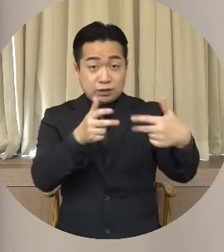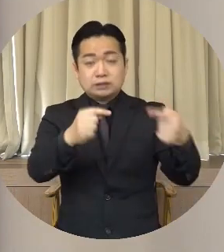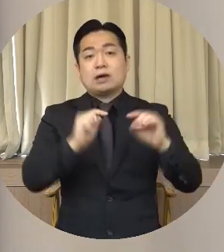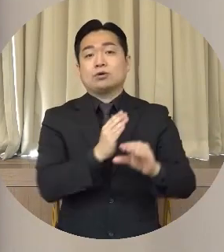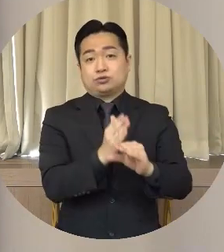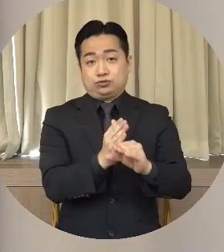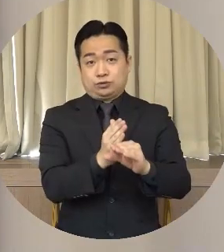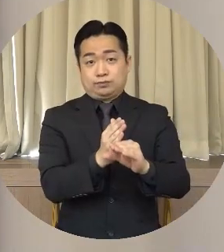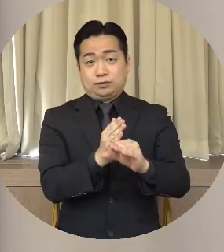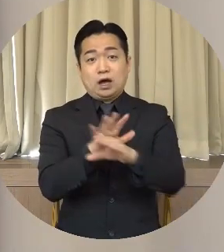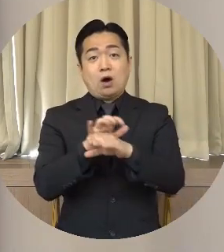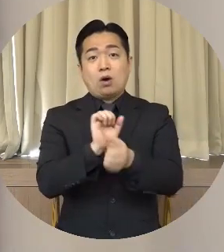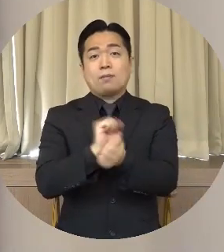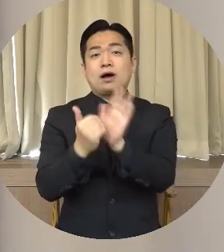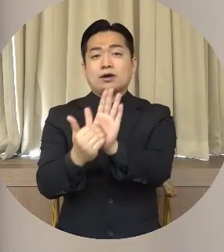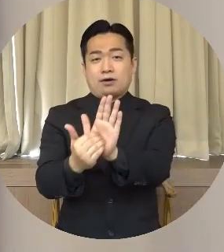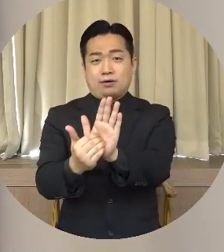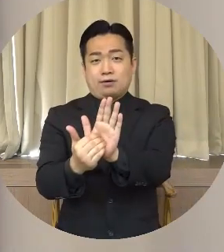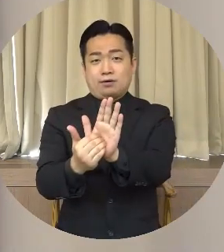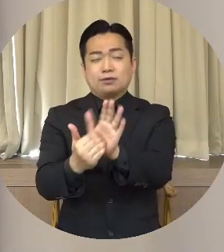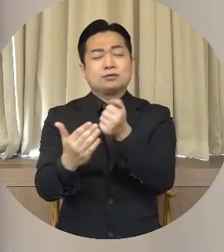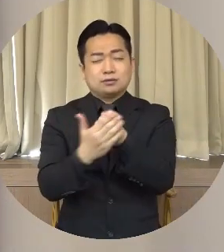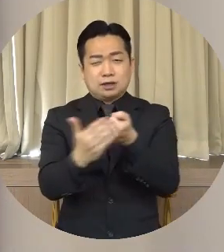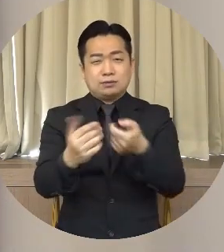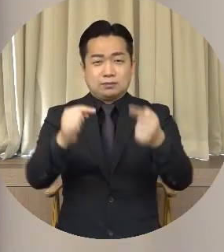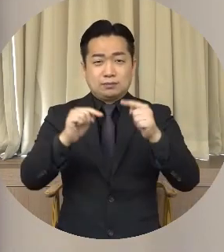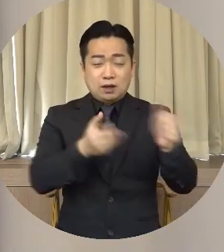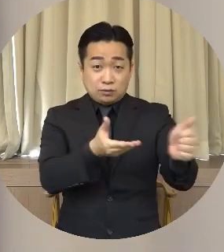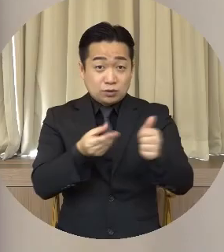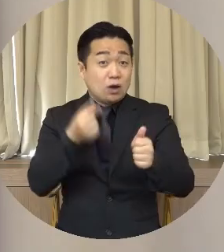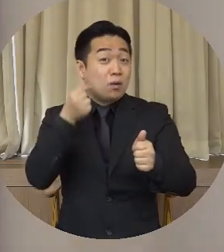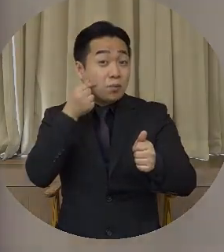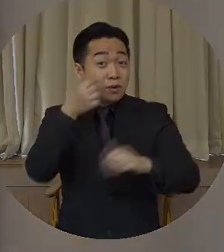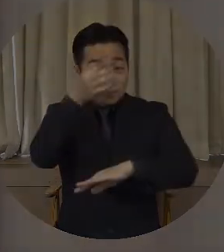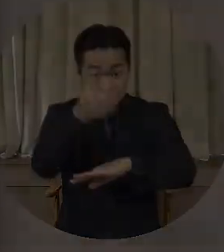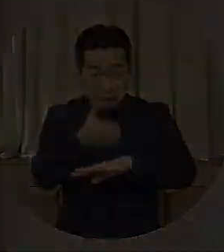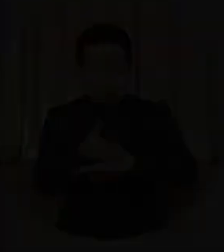코로나19 방역을 위해 현장에 모시지 못한 점 널리 양해하여 주시기 바랍니다.